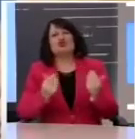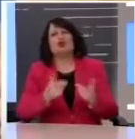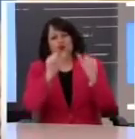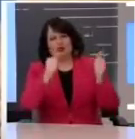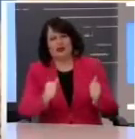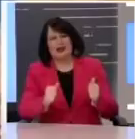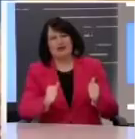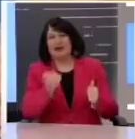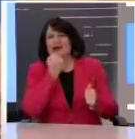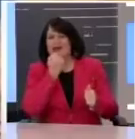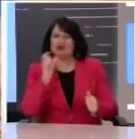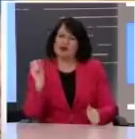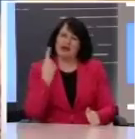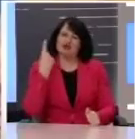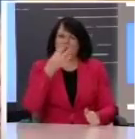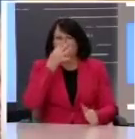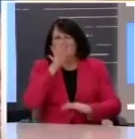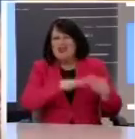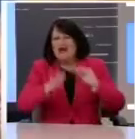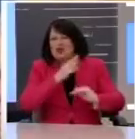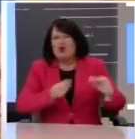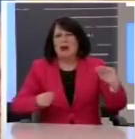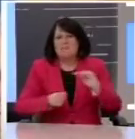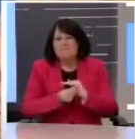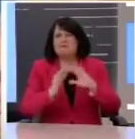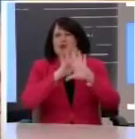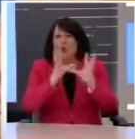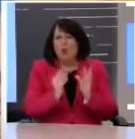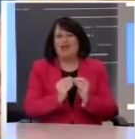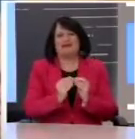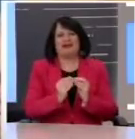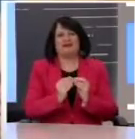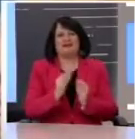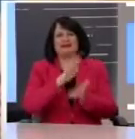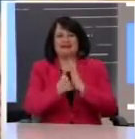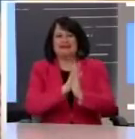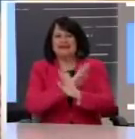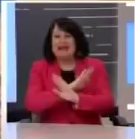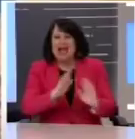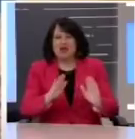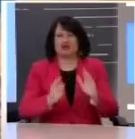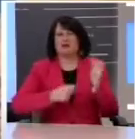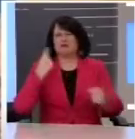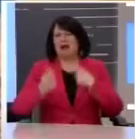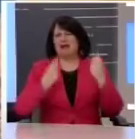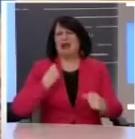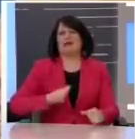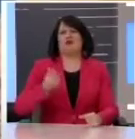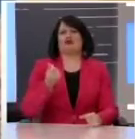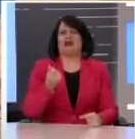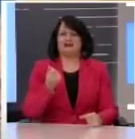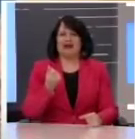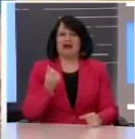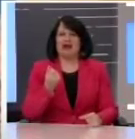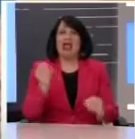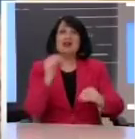μοντέλο, αλλά και το μοντέλο της διαφθοράς, το μοντέλο της διαπλοκής, το μοντέλο της διασπάθησης δημόσιου χρήματος, ιδιαίτερα